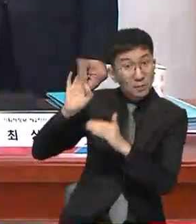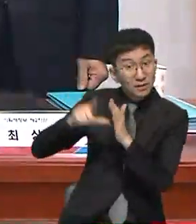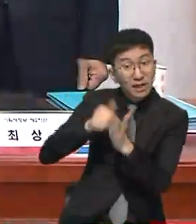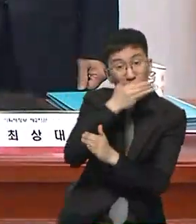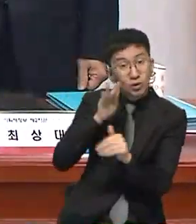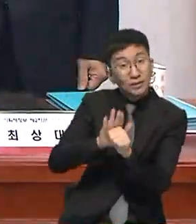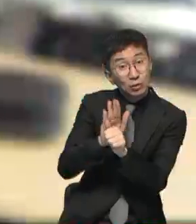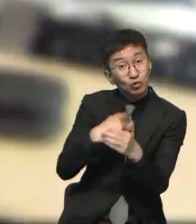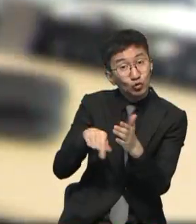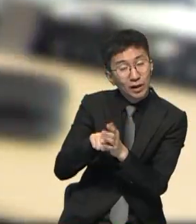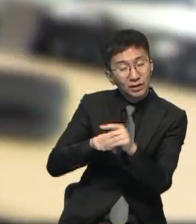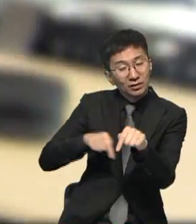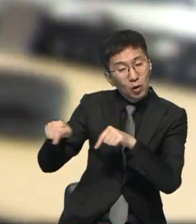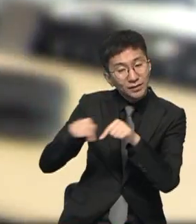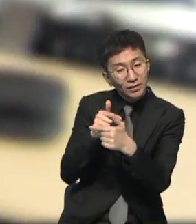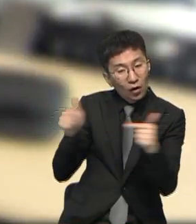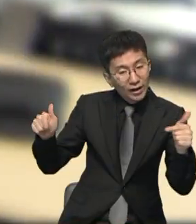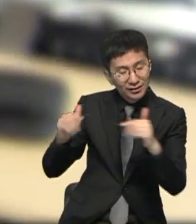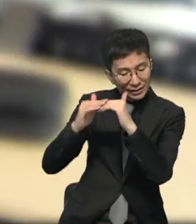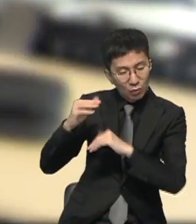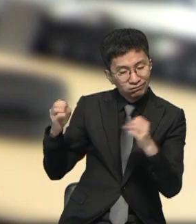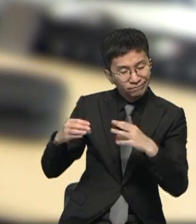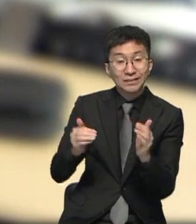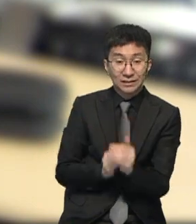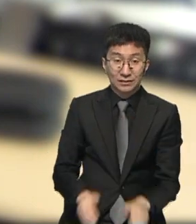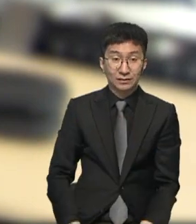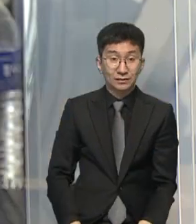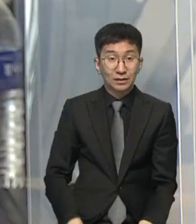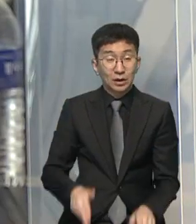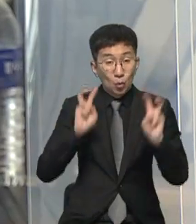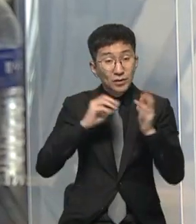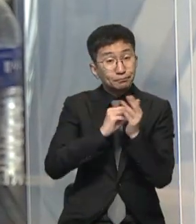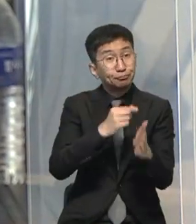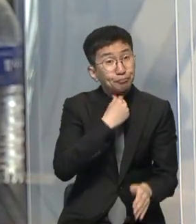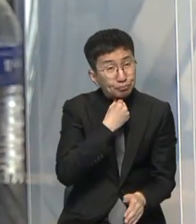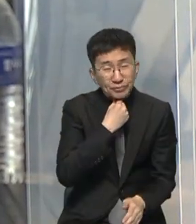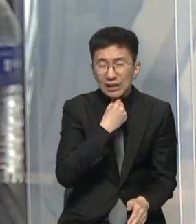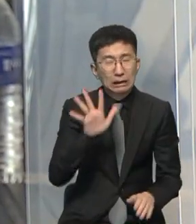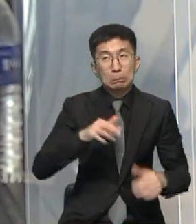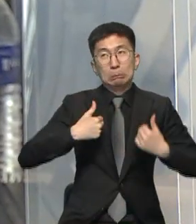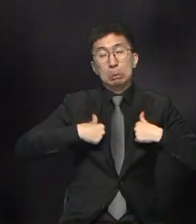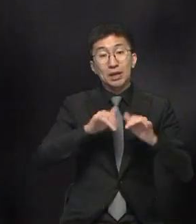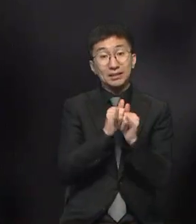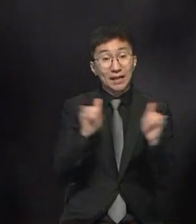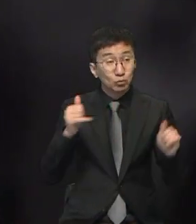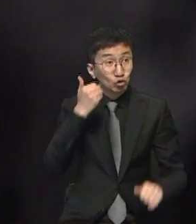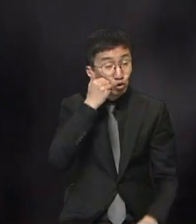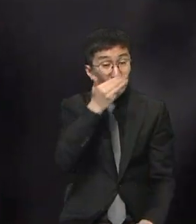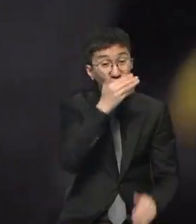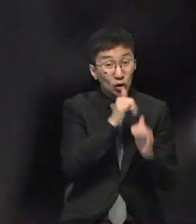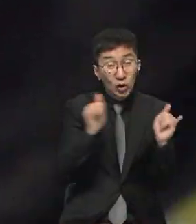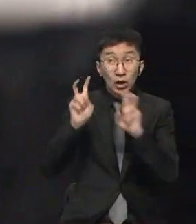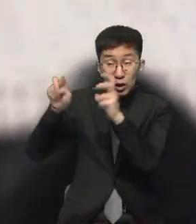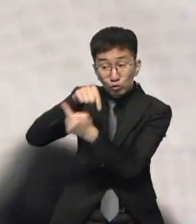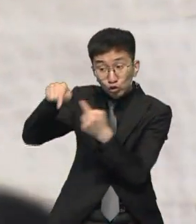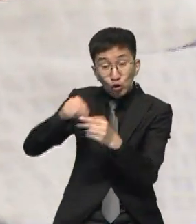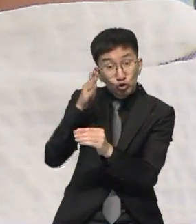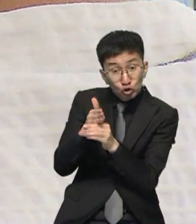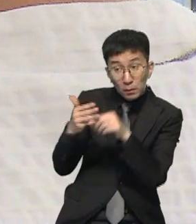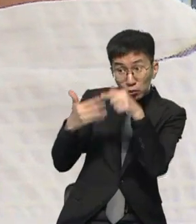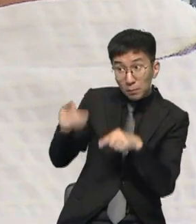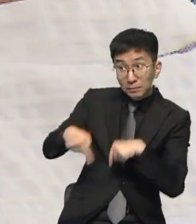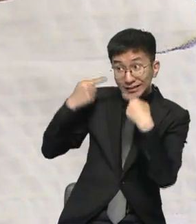올랐습니다. 당정은 우선 구직 단념 청년들이 기업에서 직접 운영하는 직업 프로그램을 이수하면 300만 원을